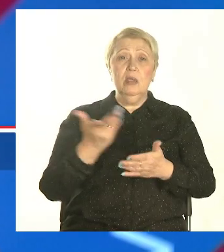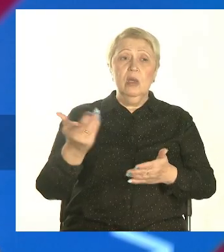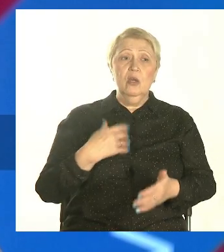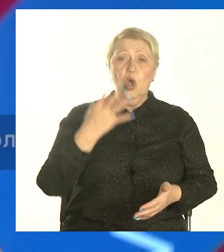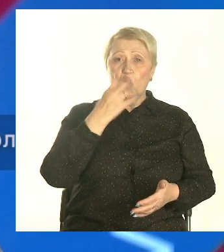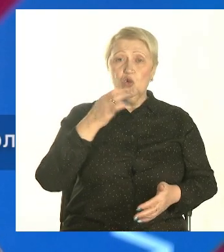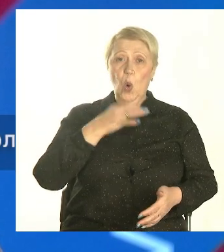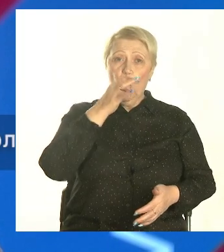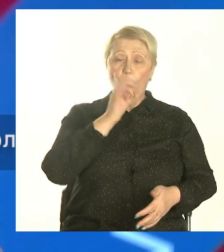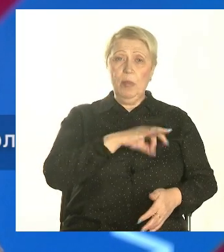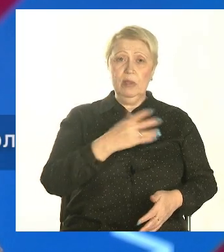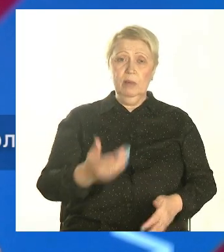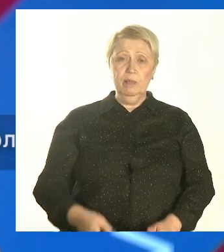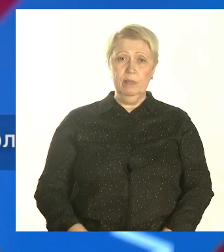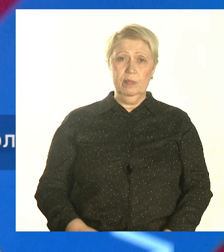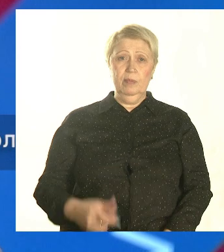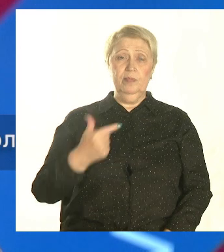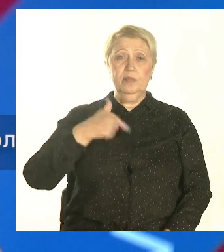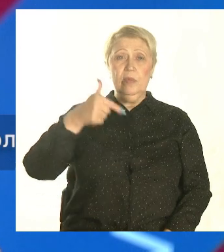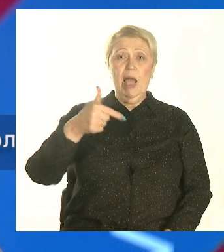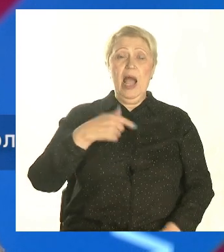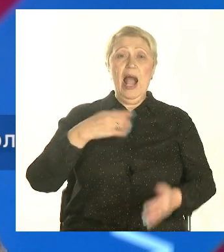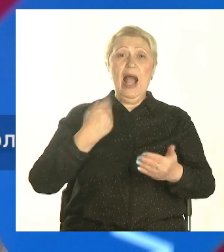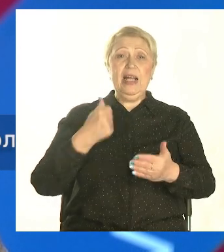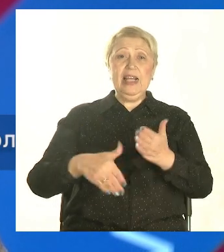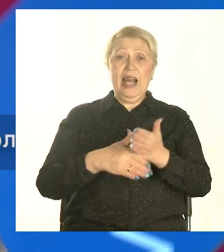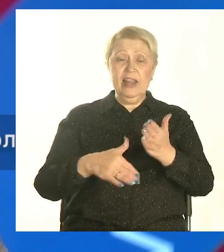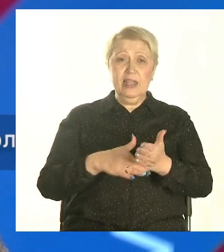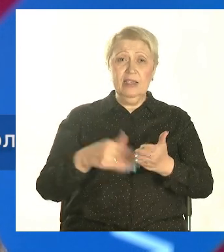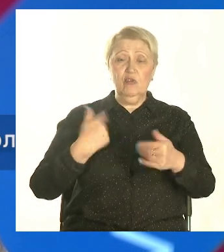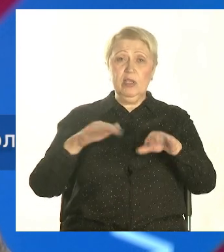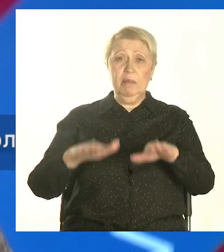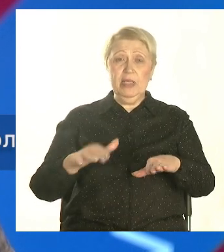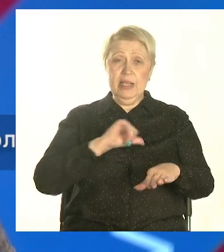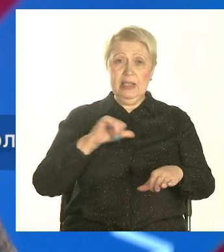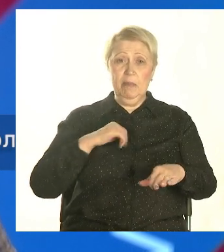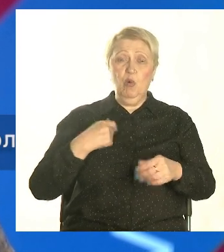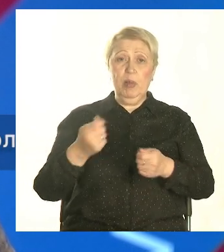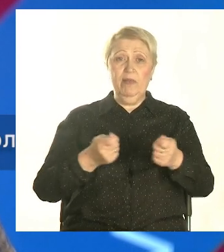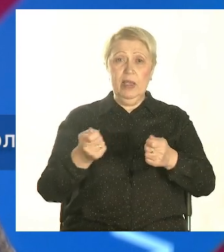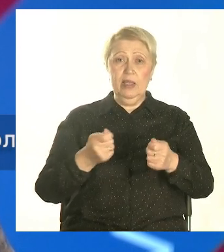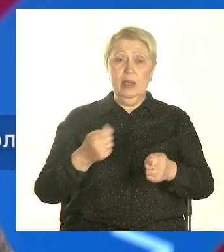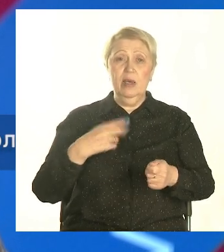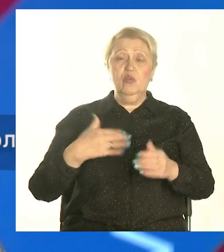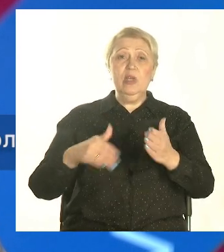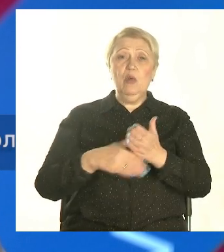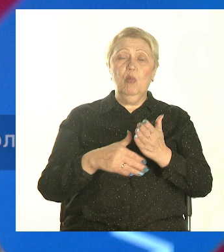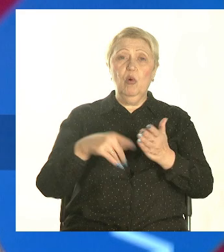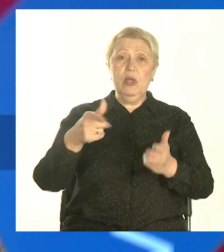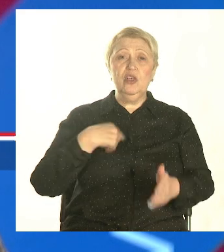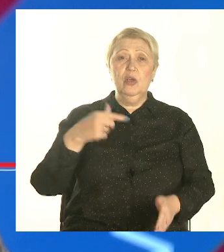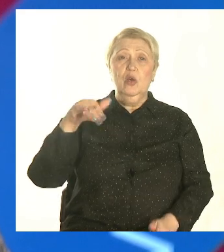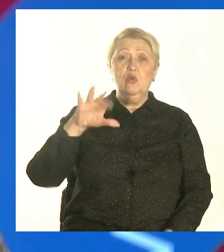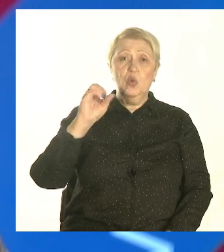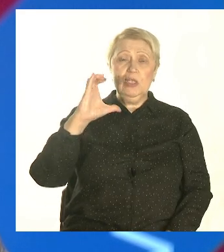по грантам для местного самоуправления, грантам для ТОСов. Мы на сегодняшний день